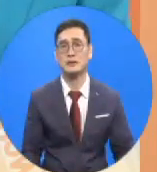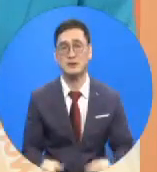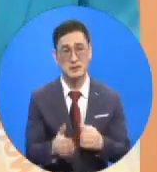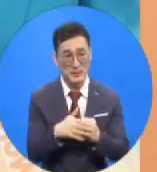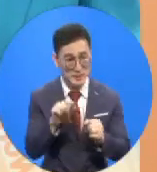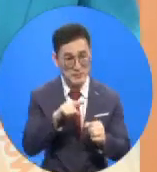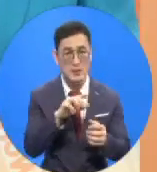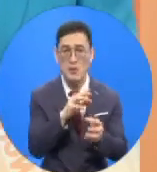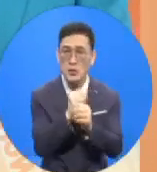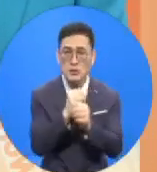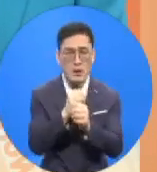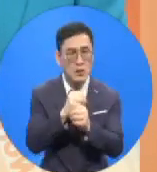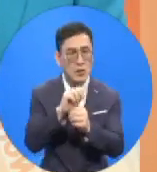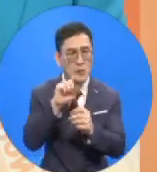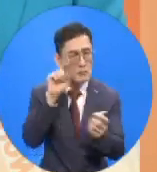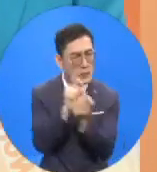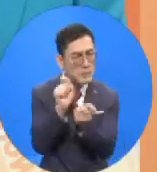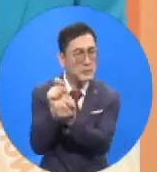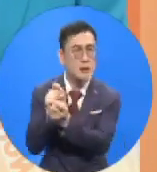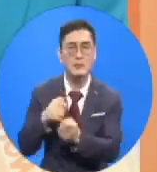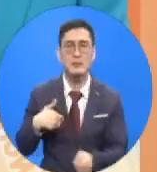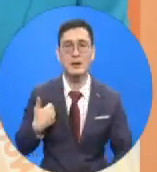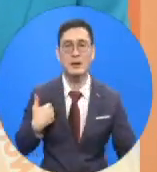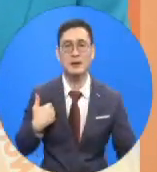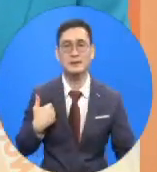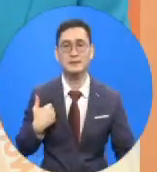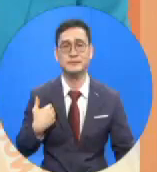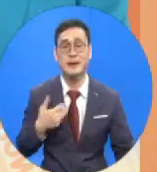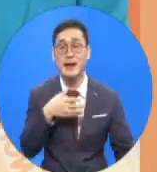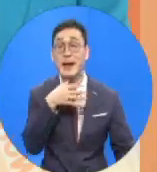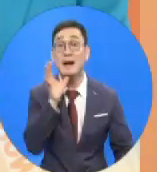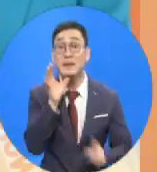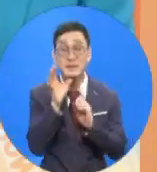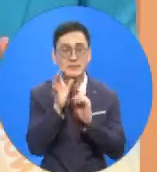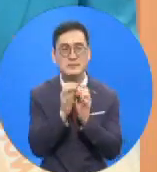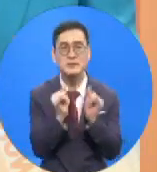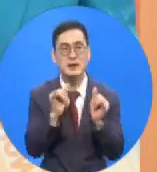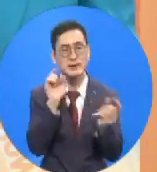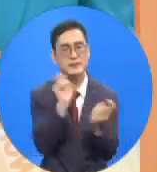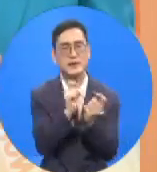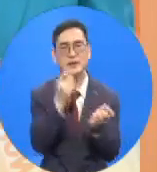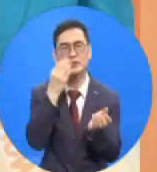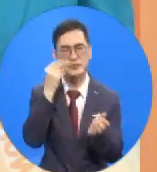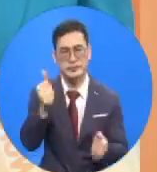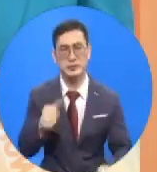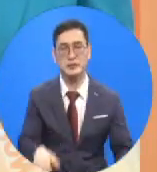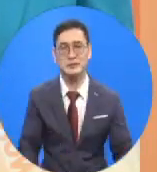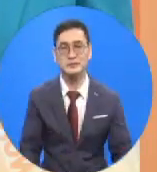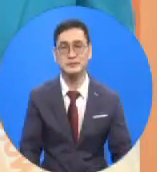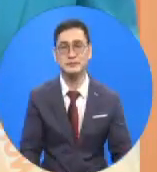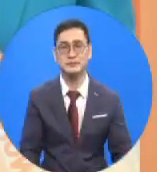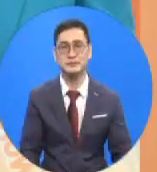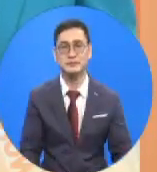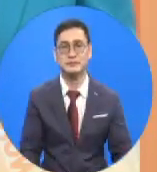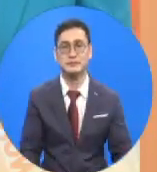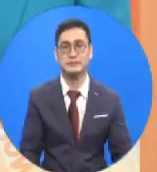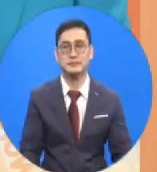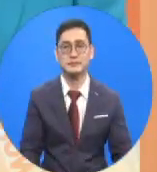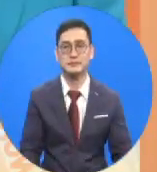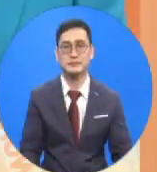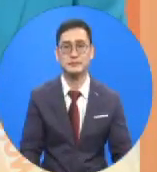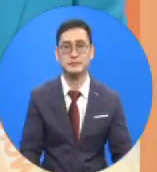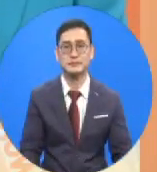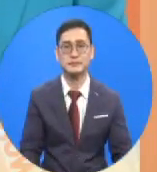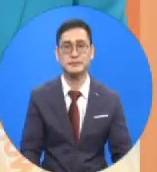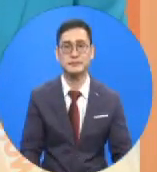그리고 문제가 무증상 감염 이 많은데 고령자 분이 또 강연이 잘 되세요 이바 이러세요 아니 악화가 됐기 때문에 감염이 될 때